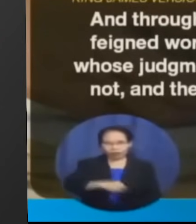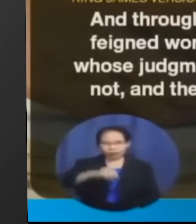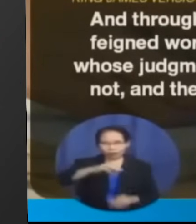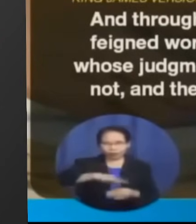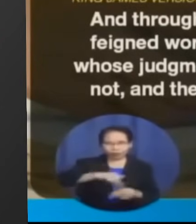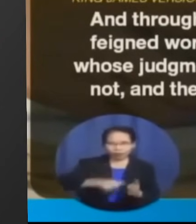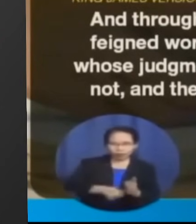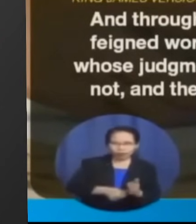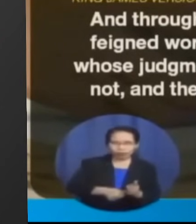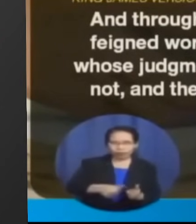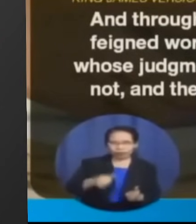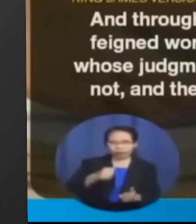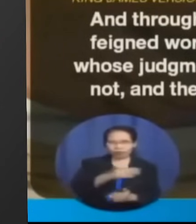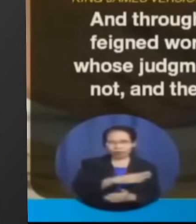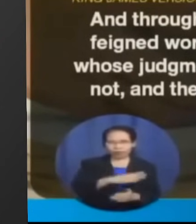iboto yung